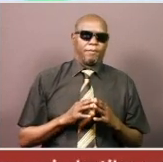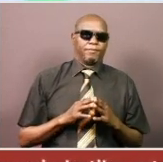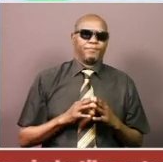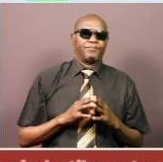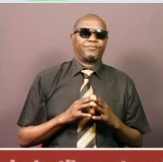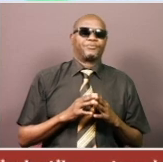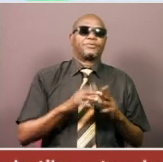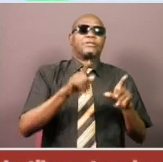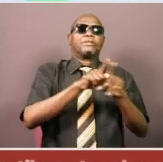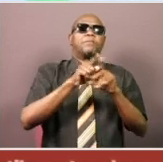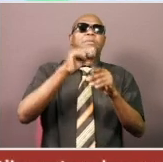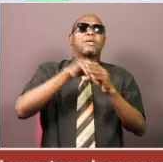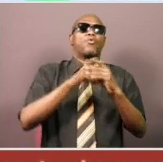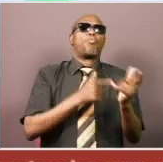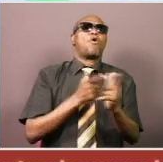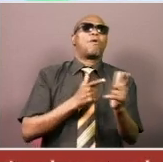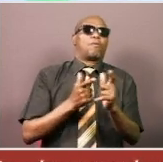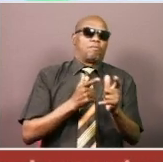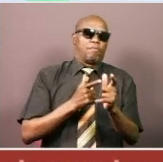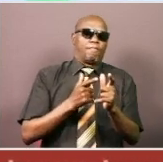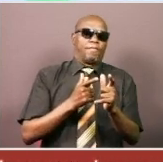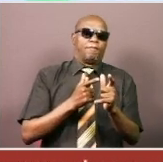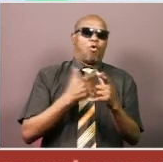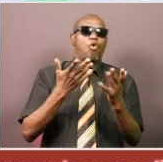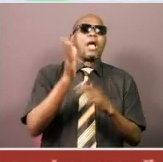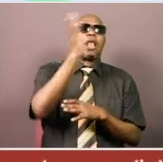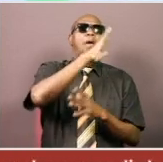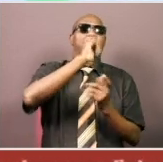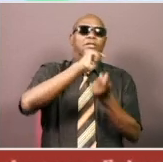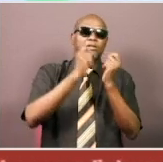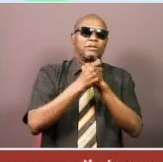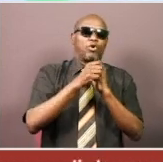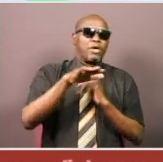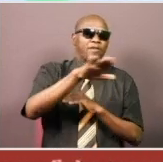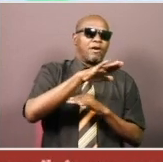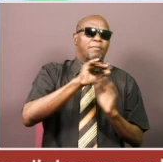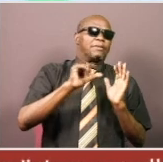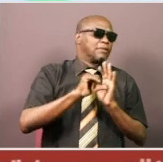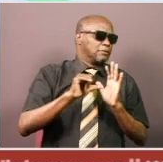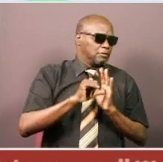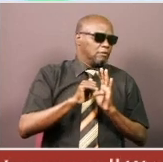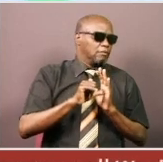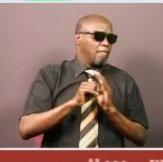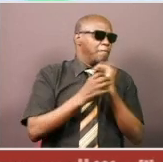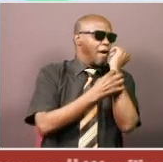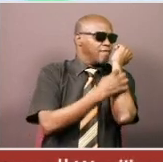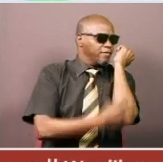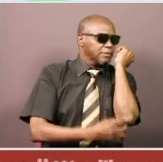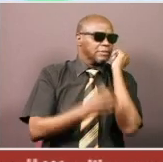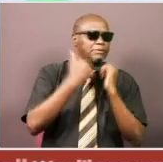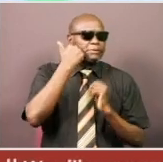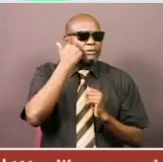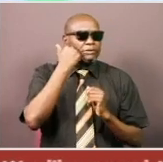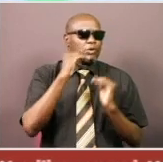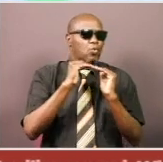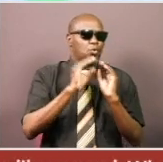even in war or climate or environmental disaster, poverty, disease,